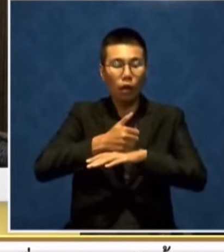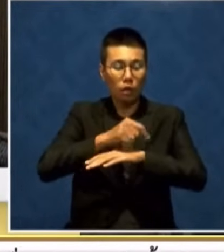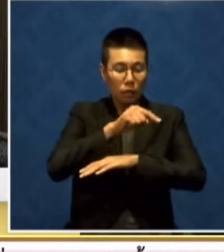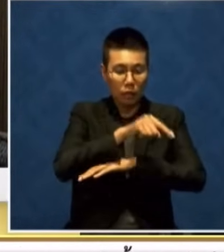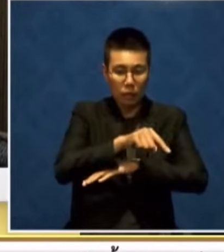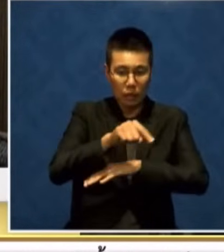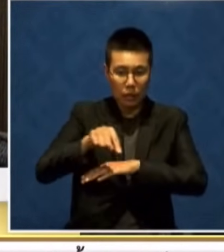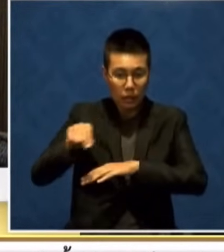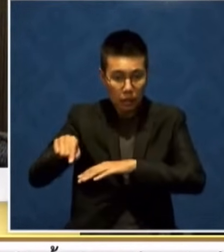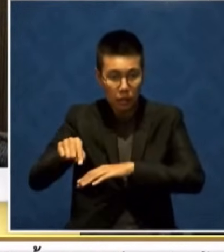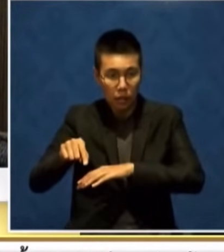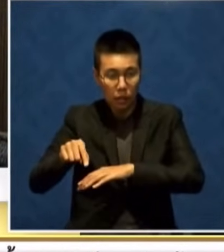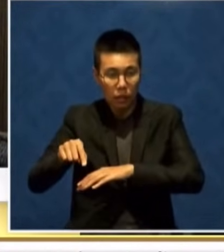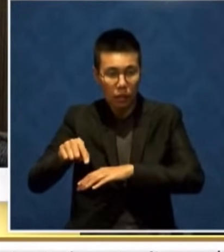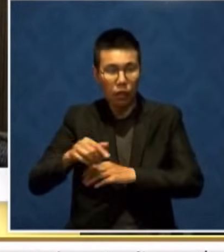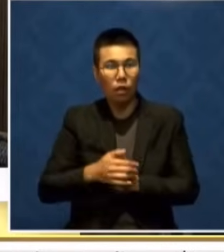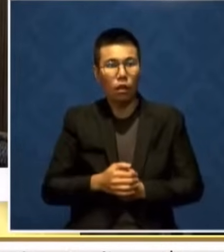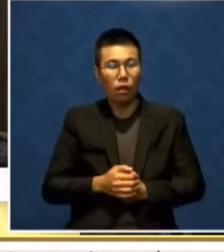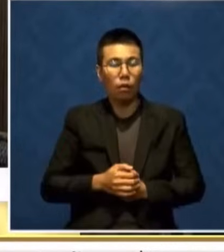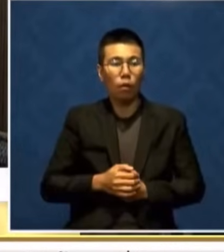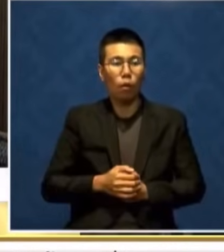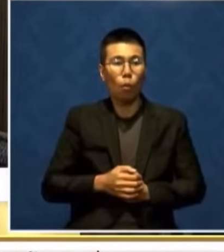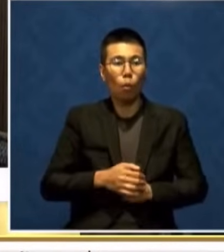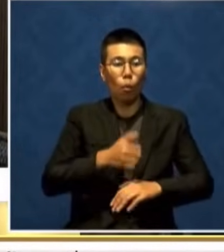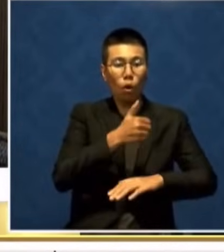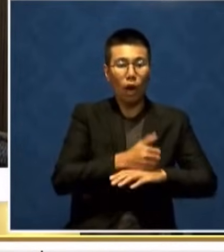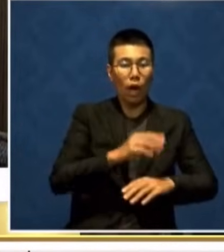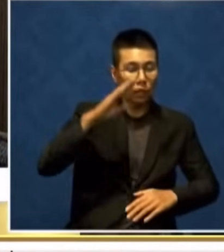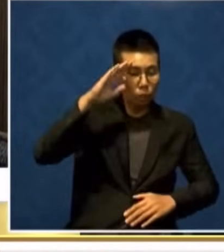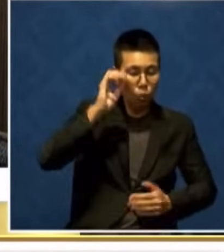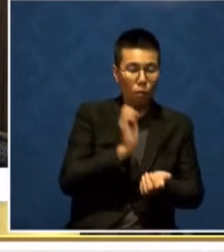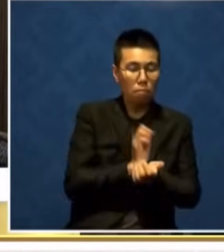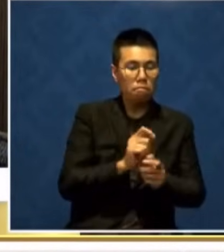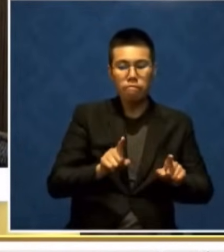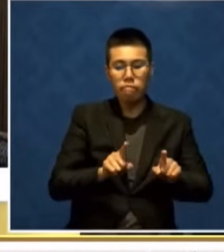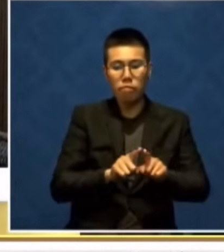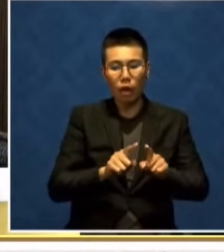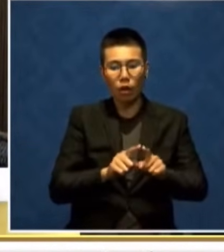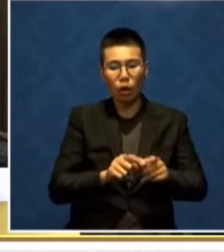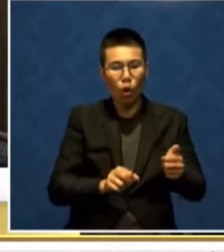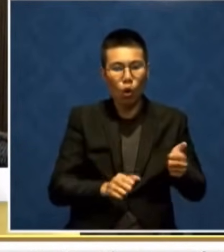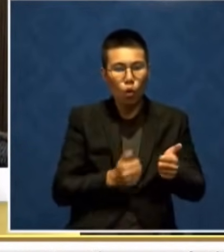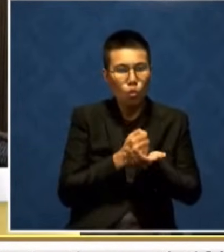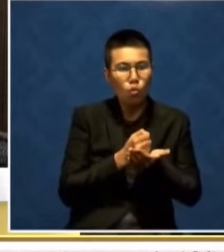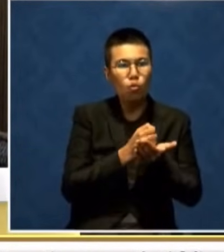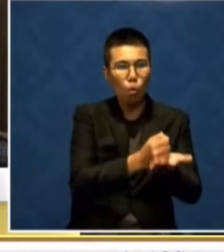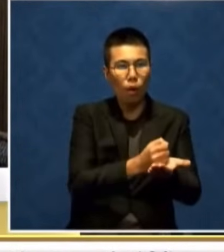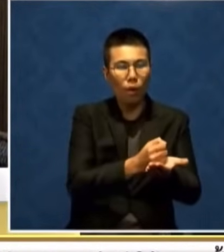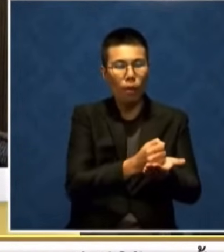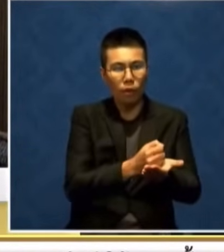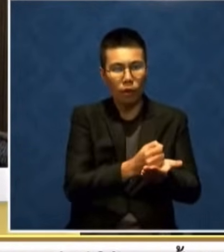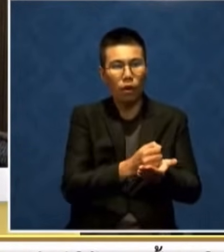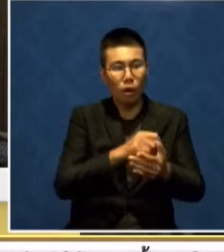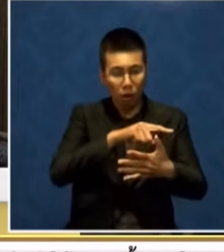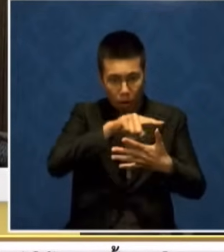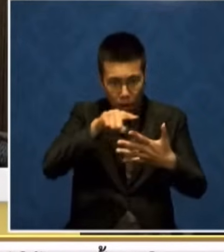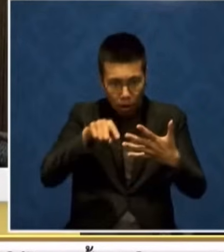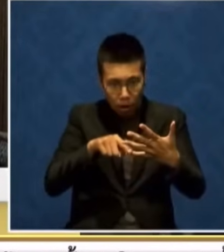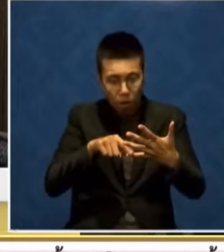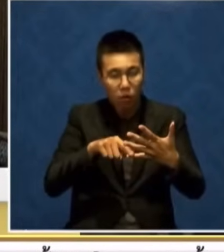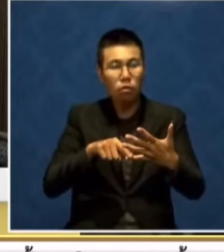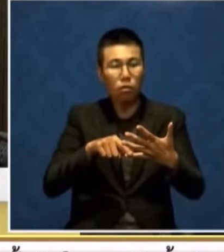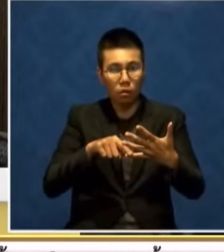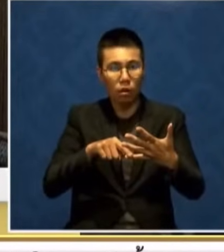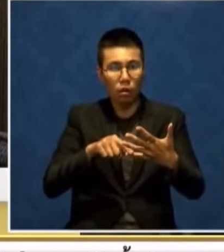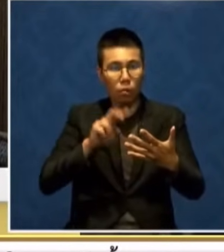ตรเนี่ยเป็นเหมือนผู้ช่วยของท่านท่านสามารถที่จะเอาทั้ง 5ข้อนี้ไปใช้